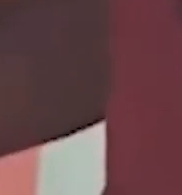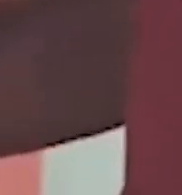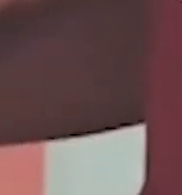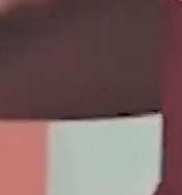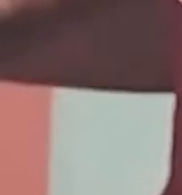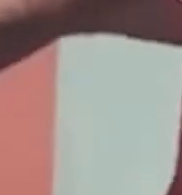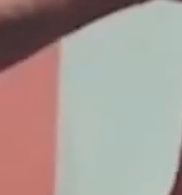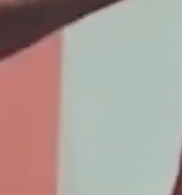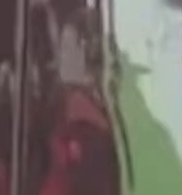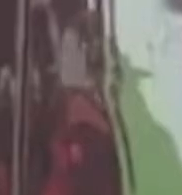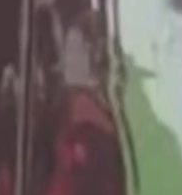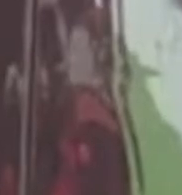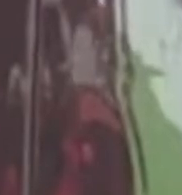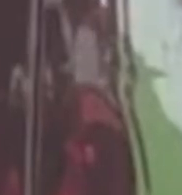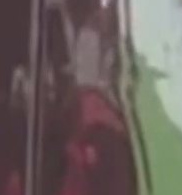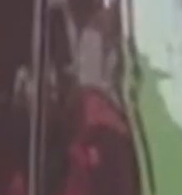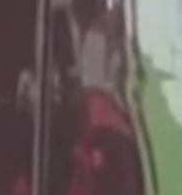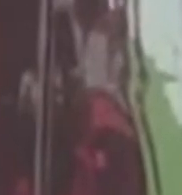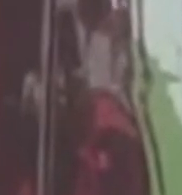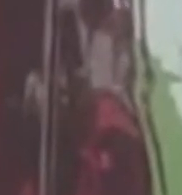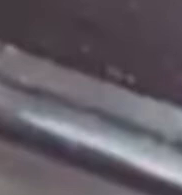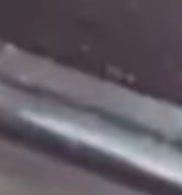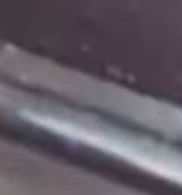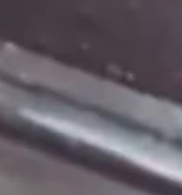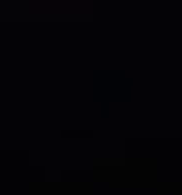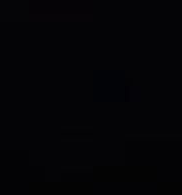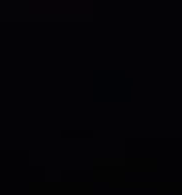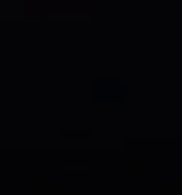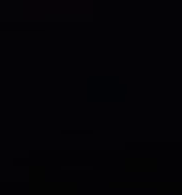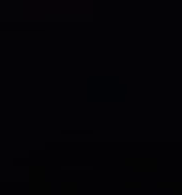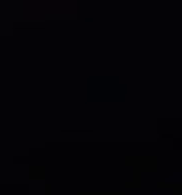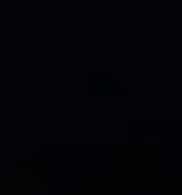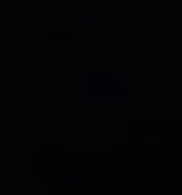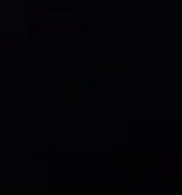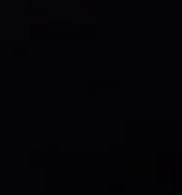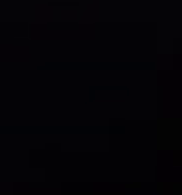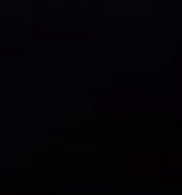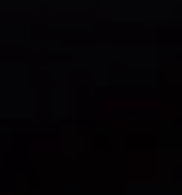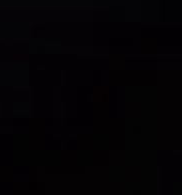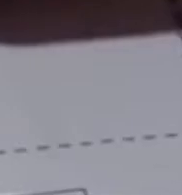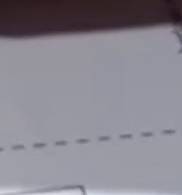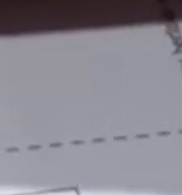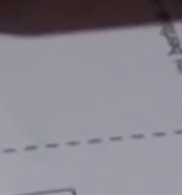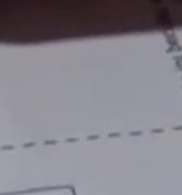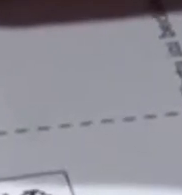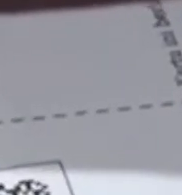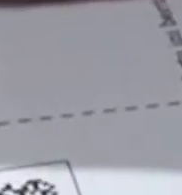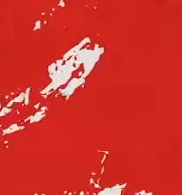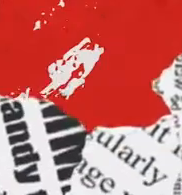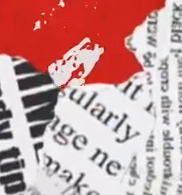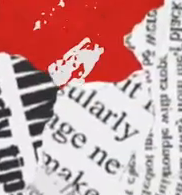BBM gratis uh menyenangkan tapi benernya sih semuanya akan dikupas secara tuntas oleh